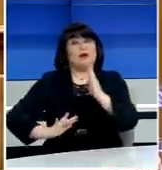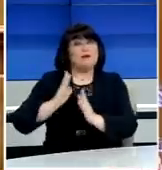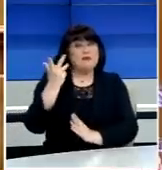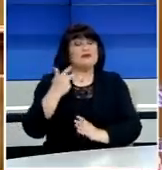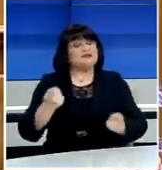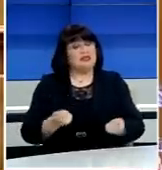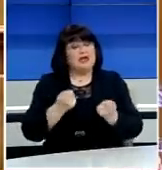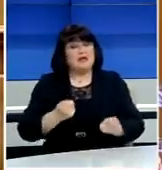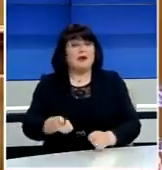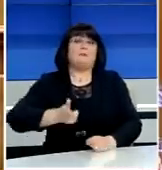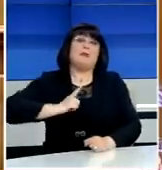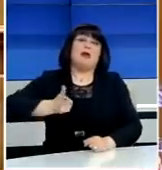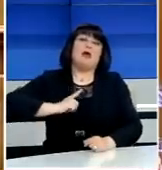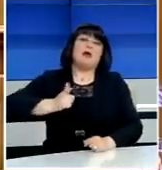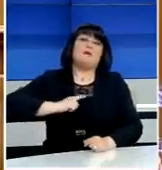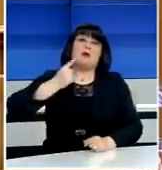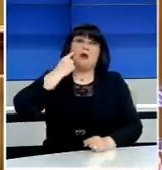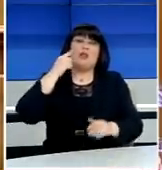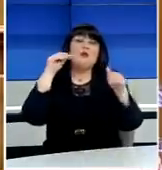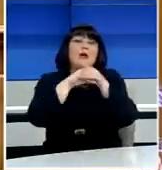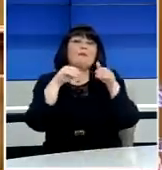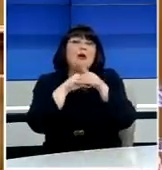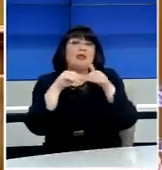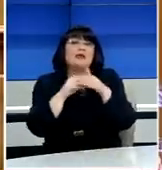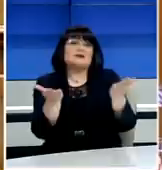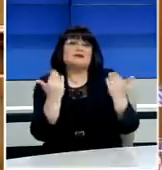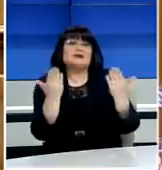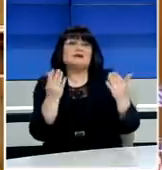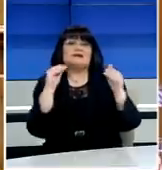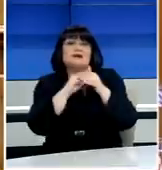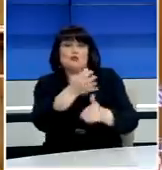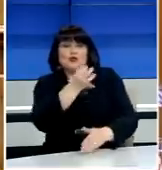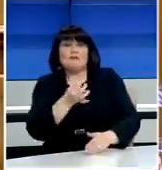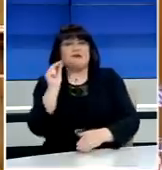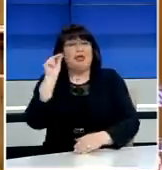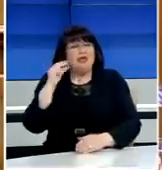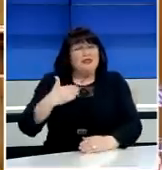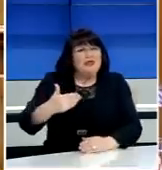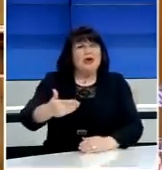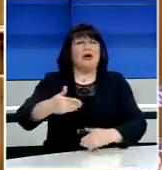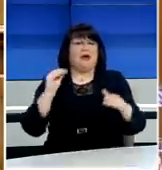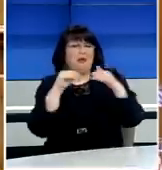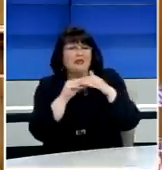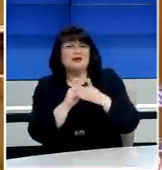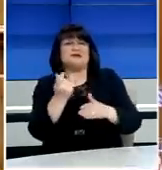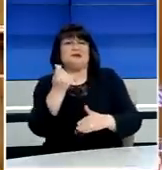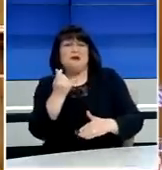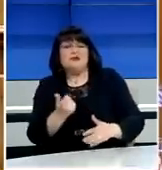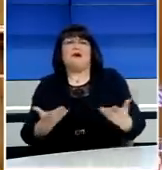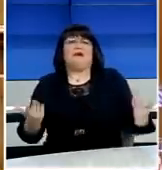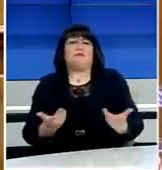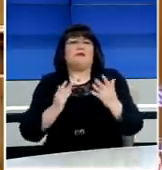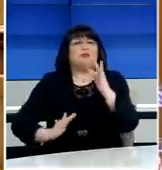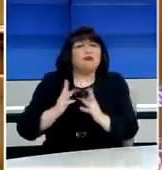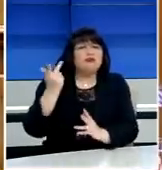ανάπτυξη. Ακόμα περιμένουμε να δούμε αυτή την επενδυτική έκρηξη. Θυμάστε τι τάζατε λίγες μέρες πριν τις